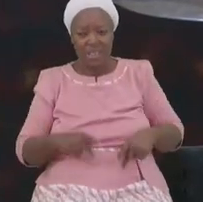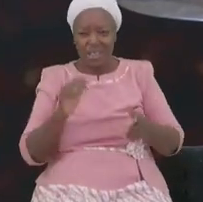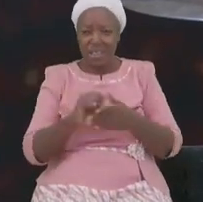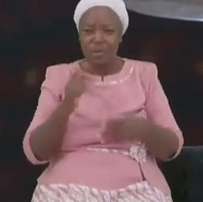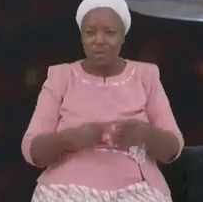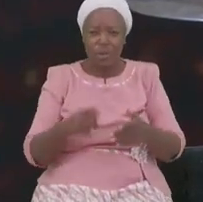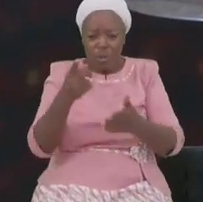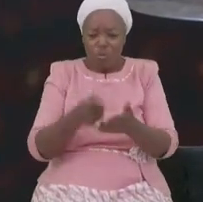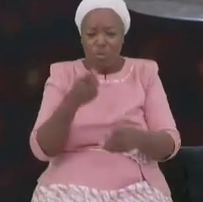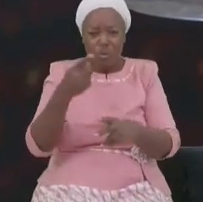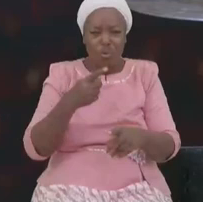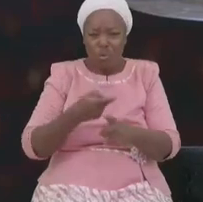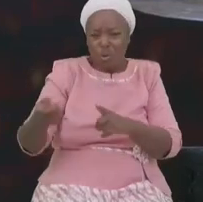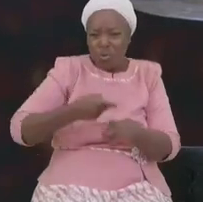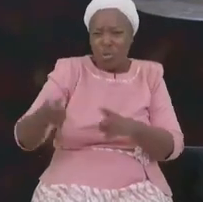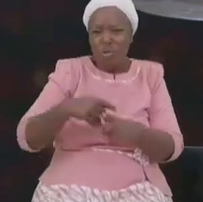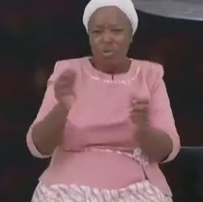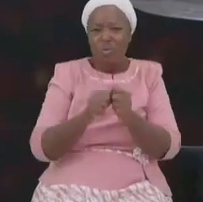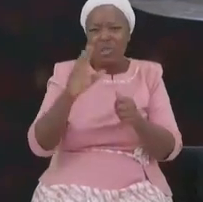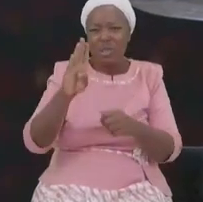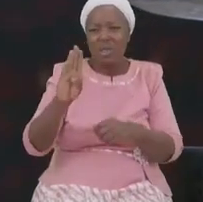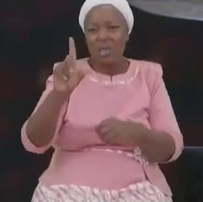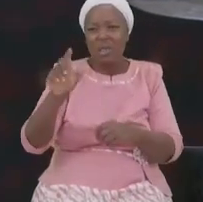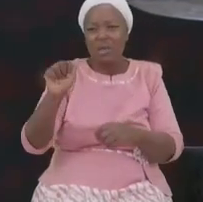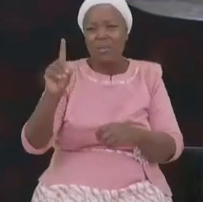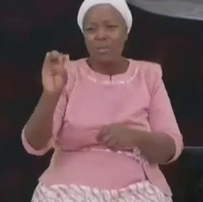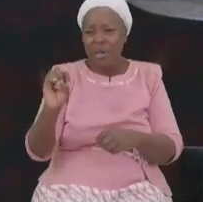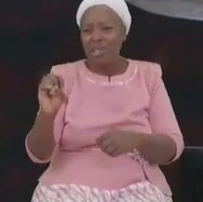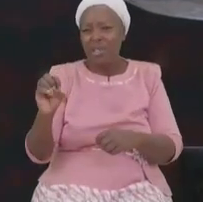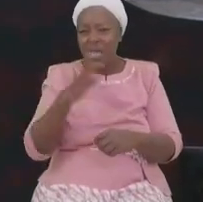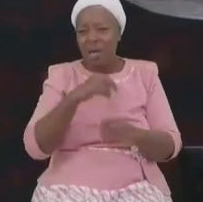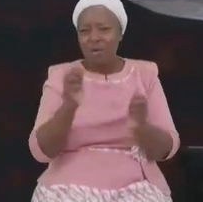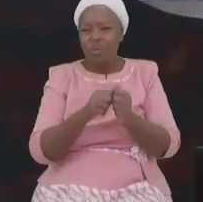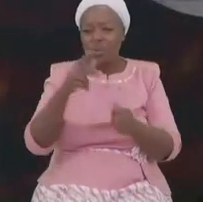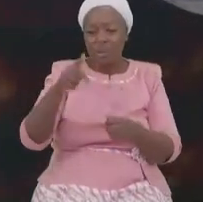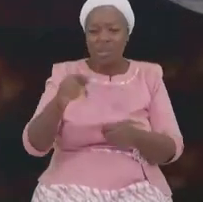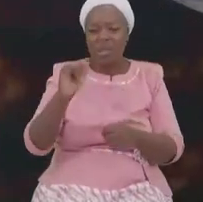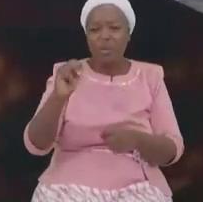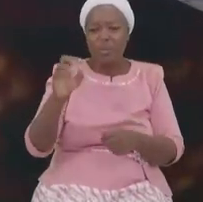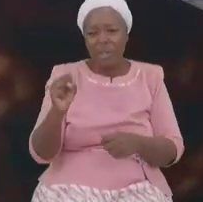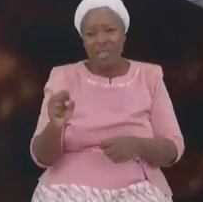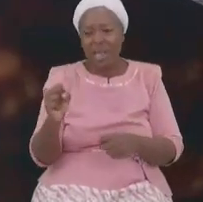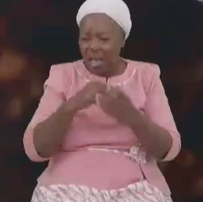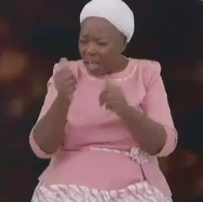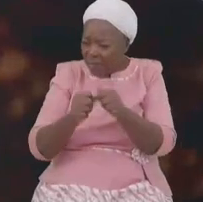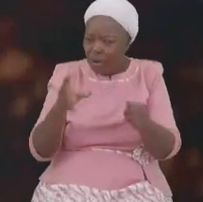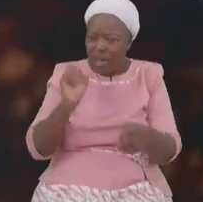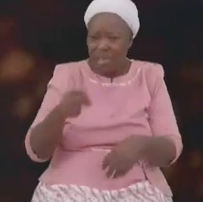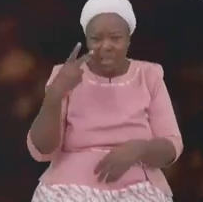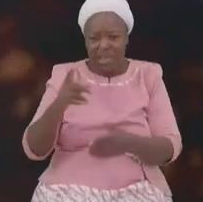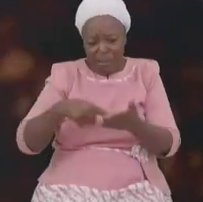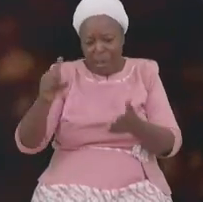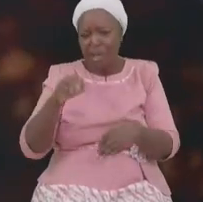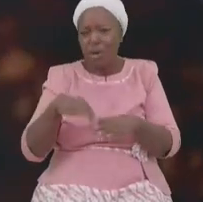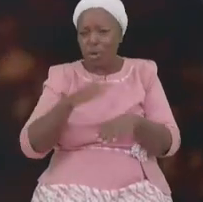avec la lame, les pinces avec des aiguilles. Et tout le monde peut voir les marques. Eux-mêmes ne